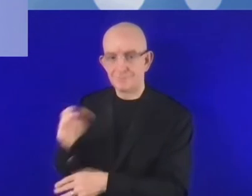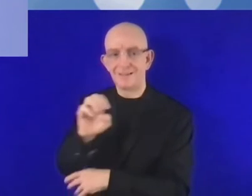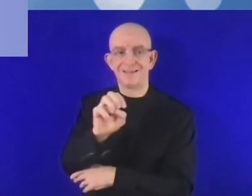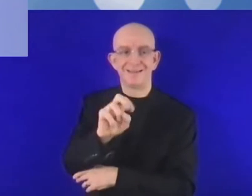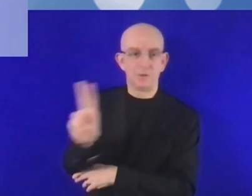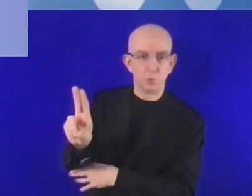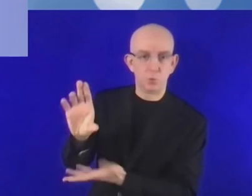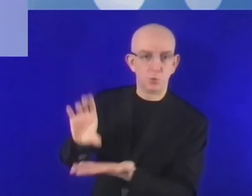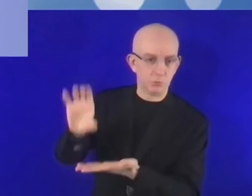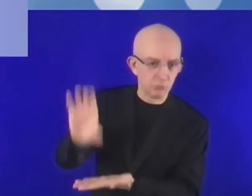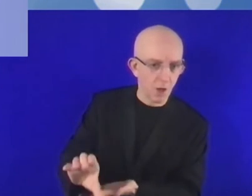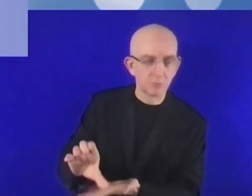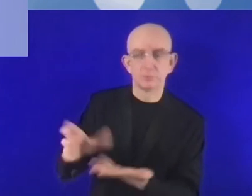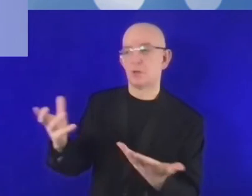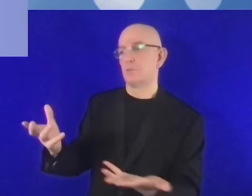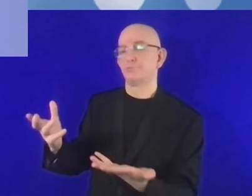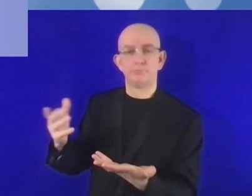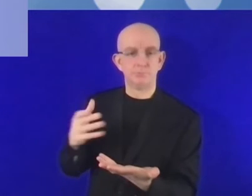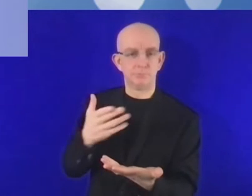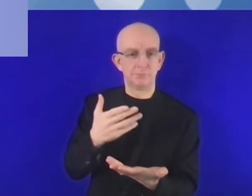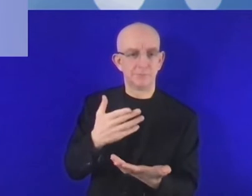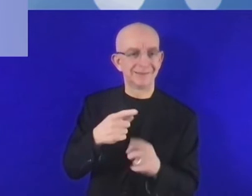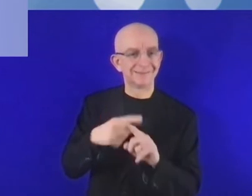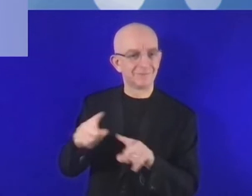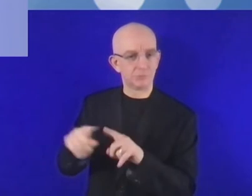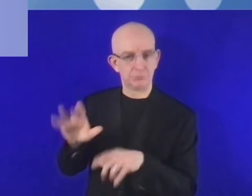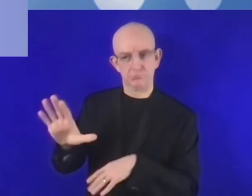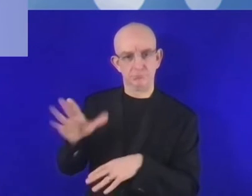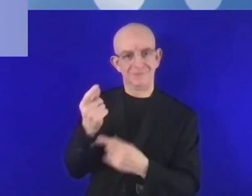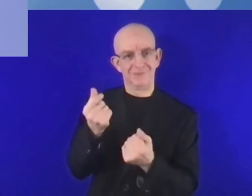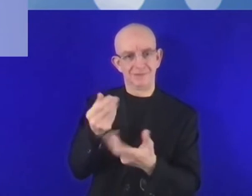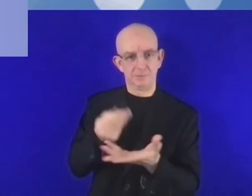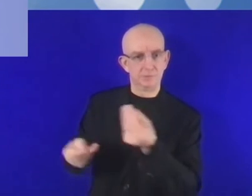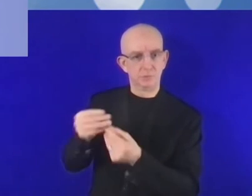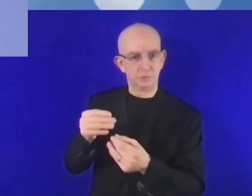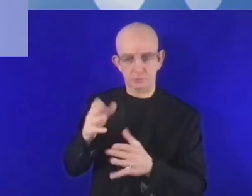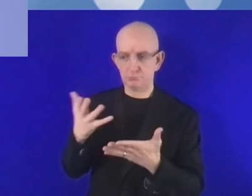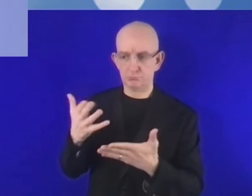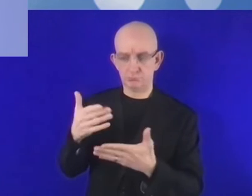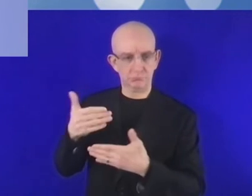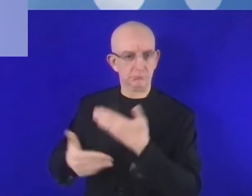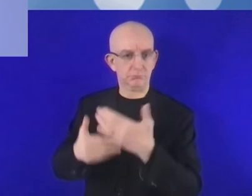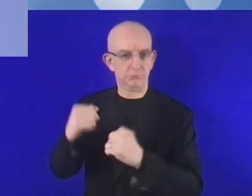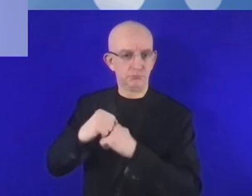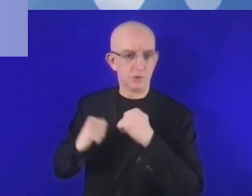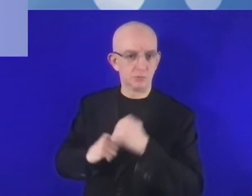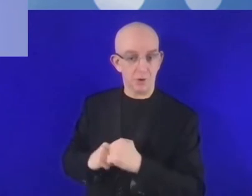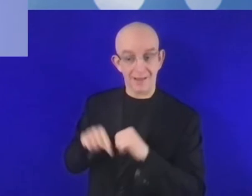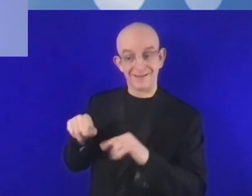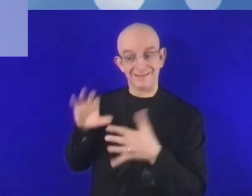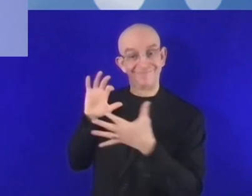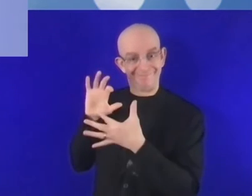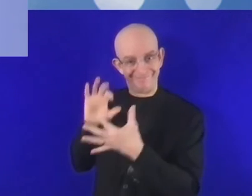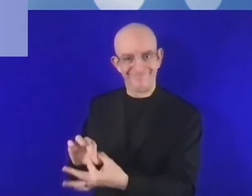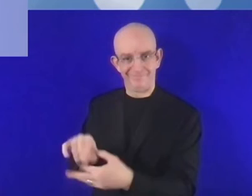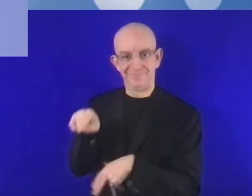фондами Европейского Союза. Для того, чтобы финансовая архитектура соответствовала данному конкретному